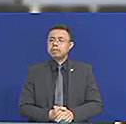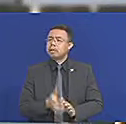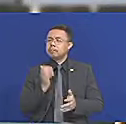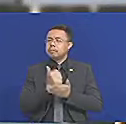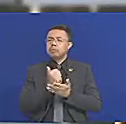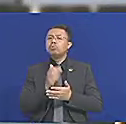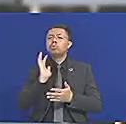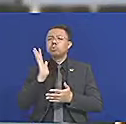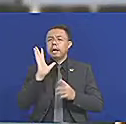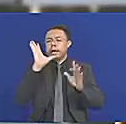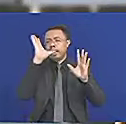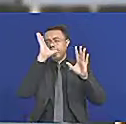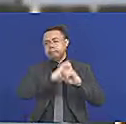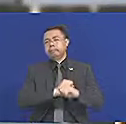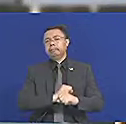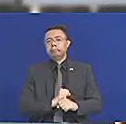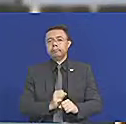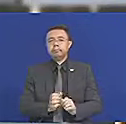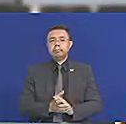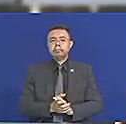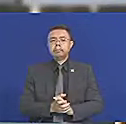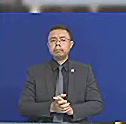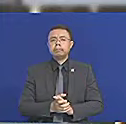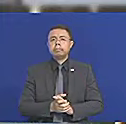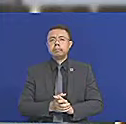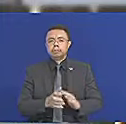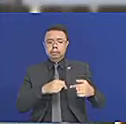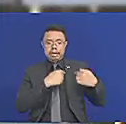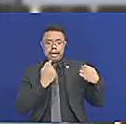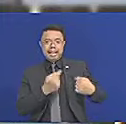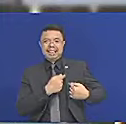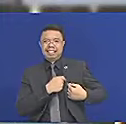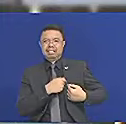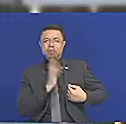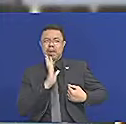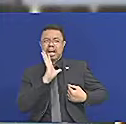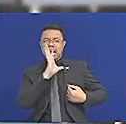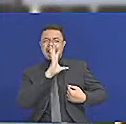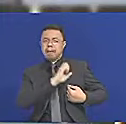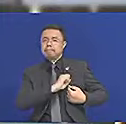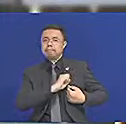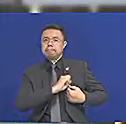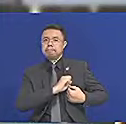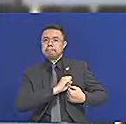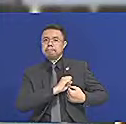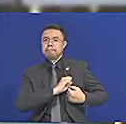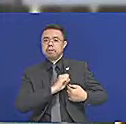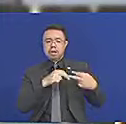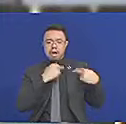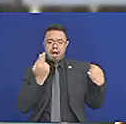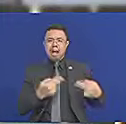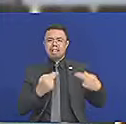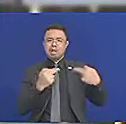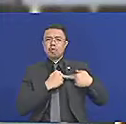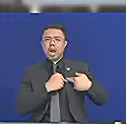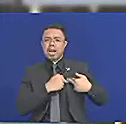Benar-benar sudah gelap. Mata hatinya gelap. Nuraninya gelap.